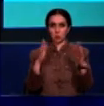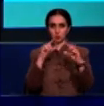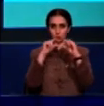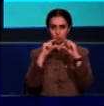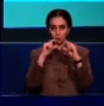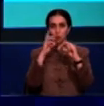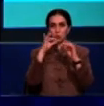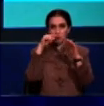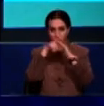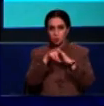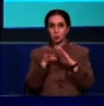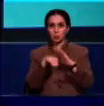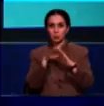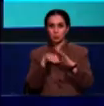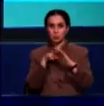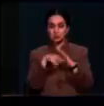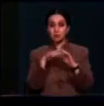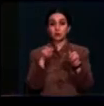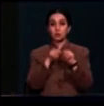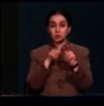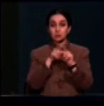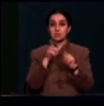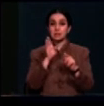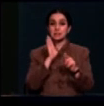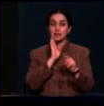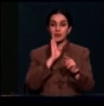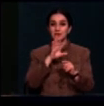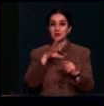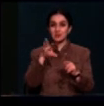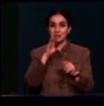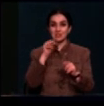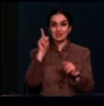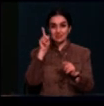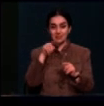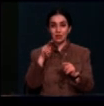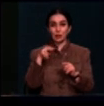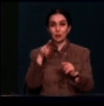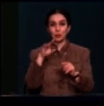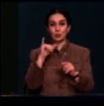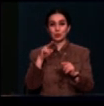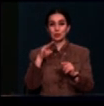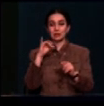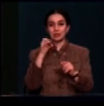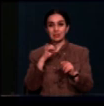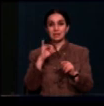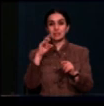внутри оно оказывается пустым. Девочка очень хорошо знает словосочетание «дутое золото»,